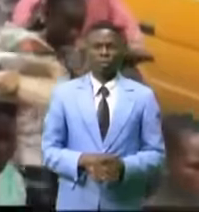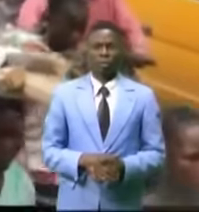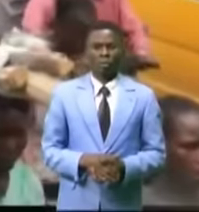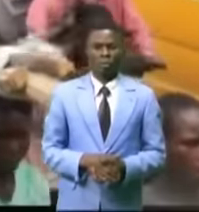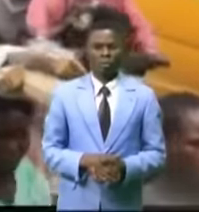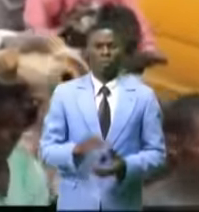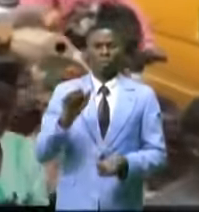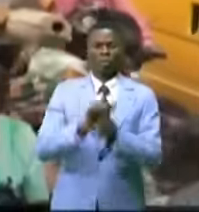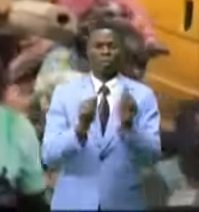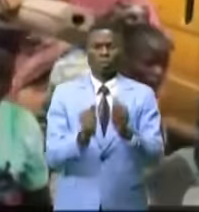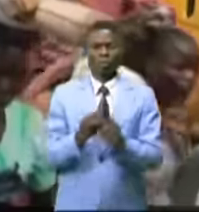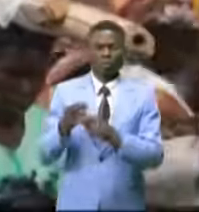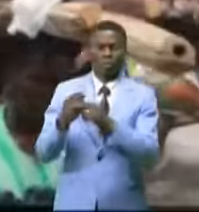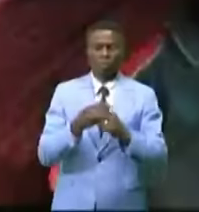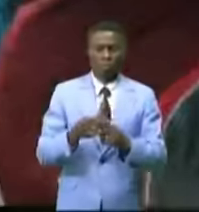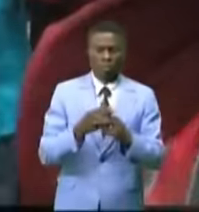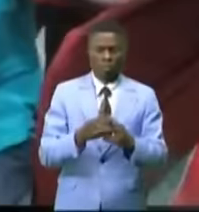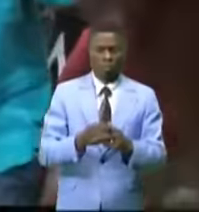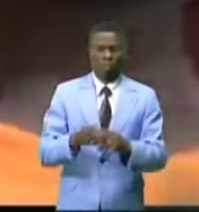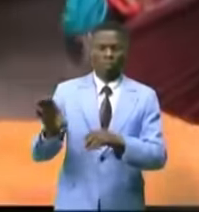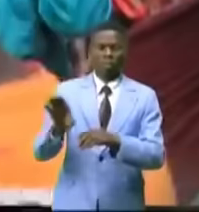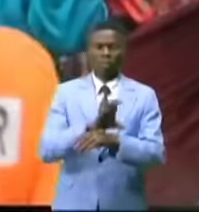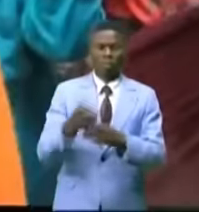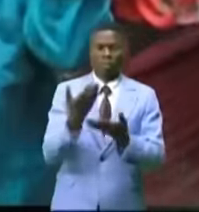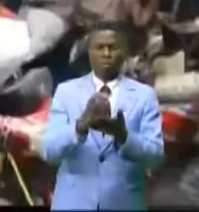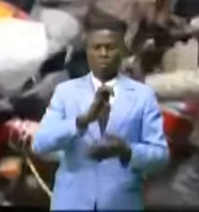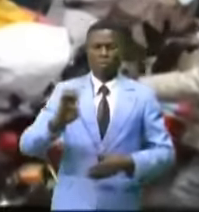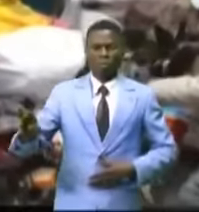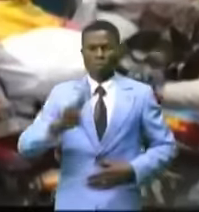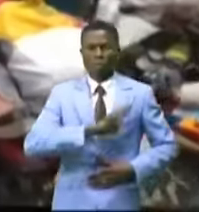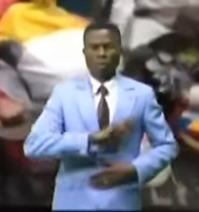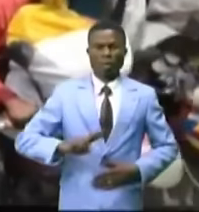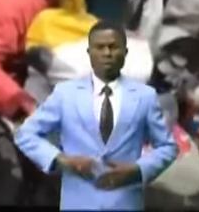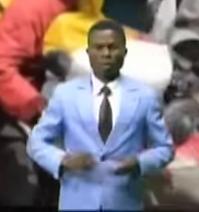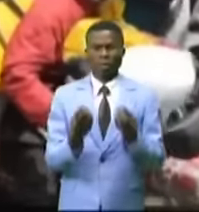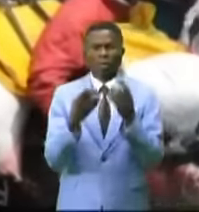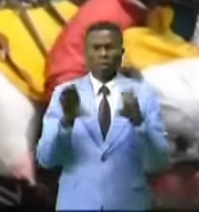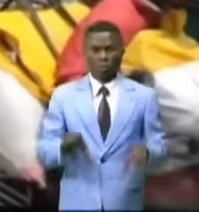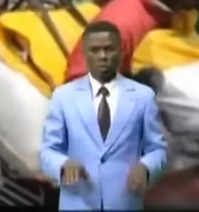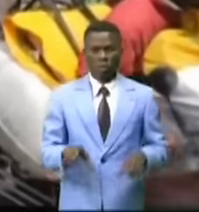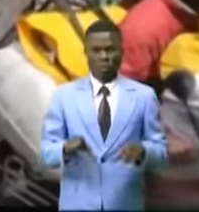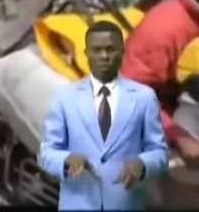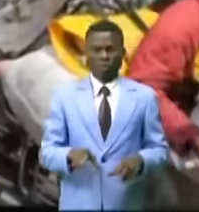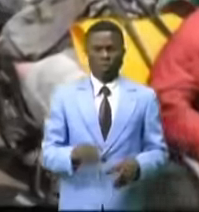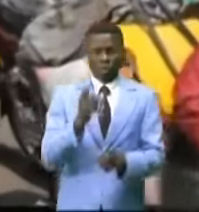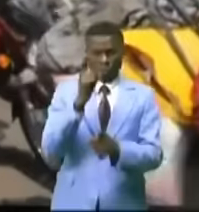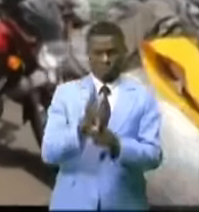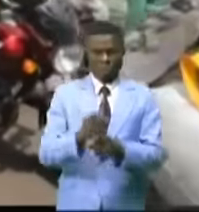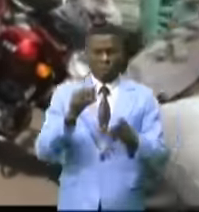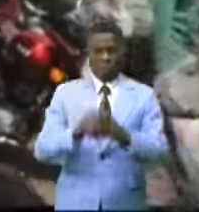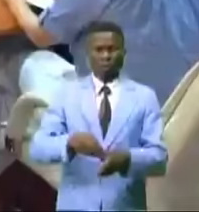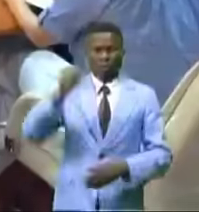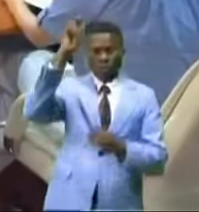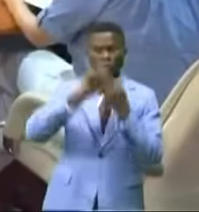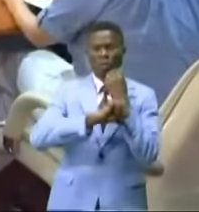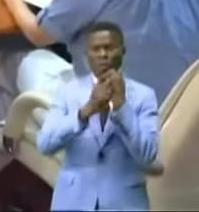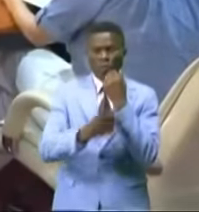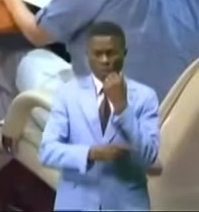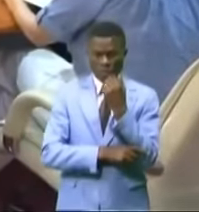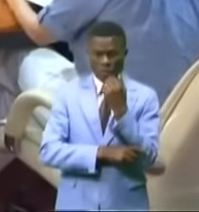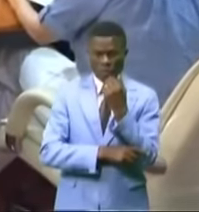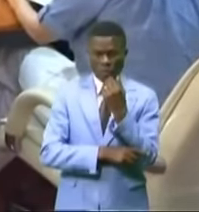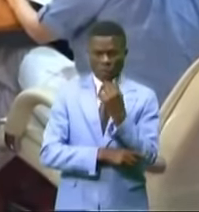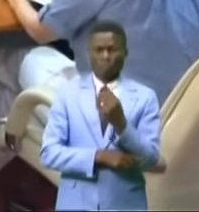La situation sécuritaire préoccupante dans la partie est de la République démocratique du Congo, précisément dans le Nord Kivu, a mis